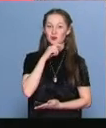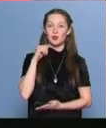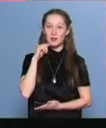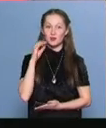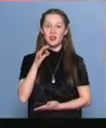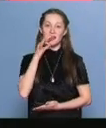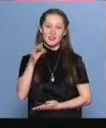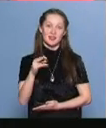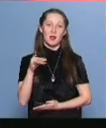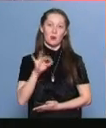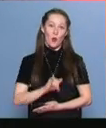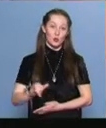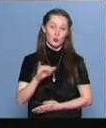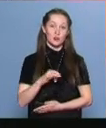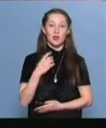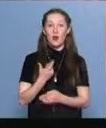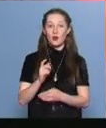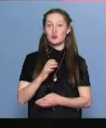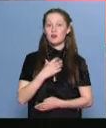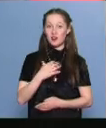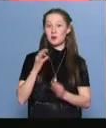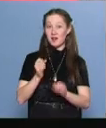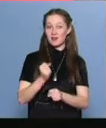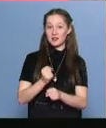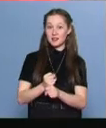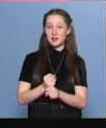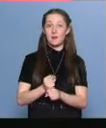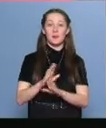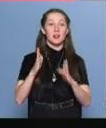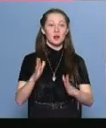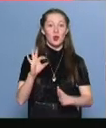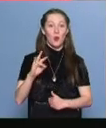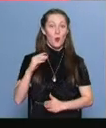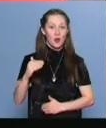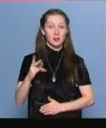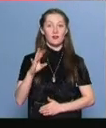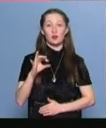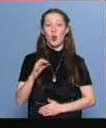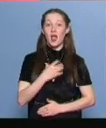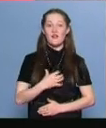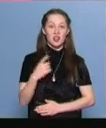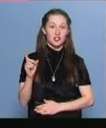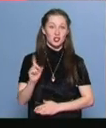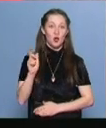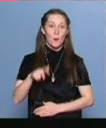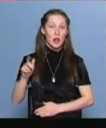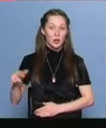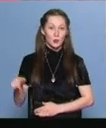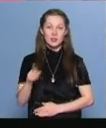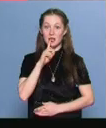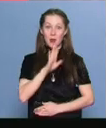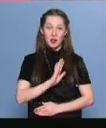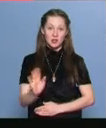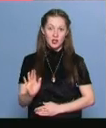Правильно сделал. Мне важно, чтобы не только народный фронт, мне важно, чтобы люди не молчали,